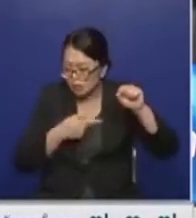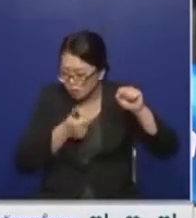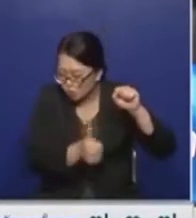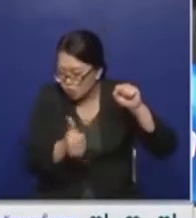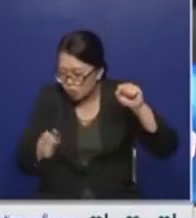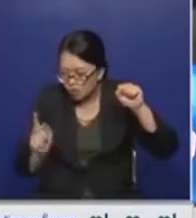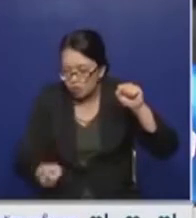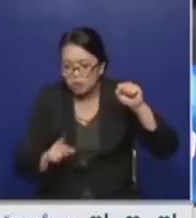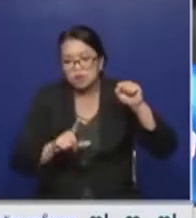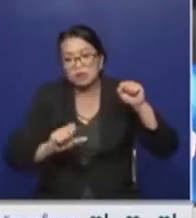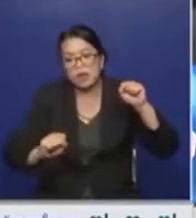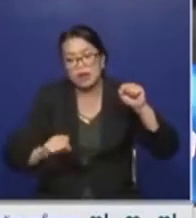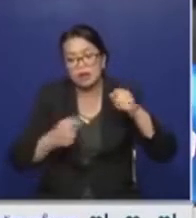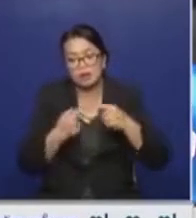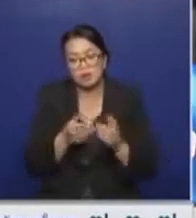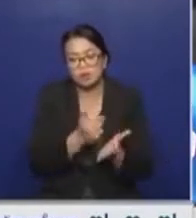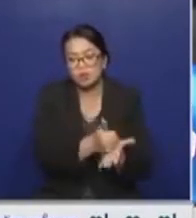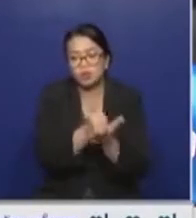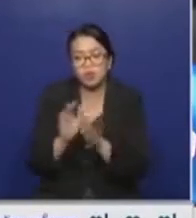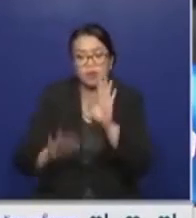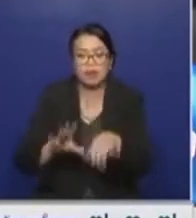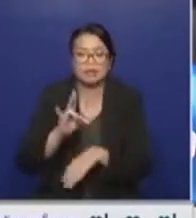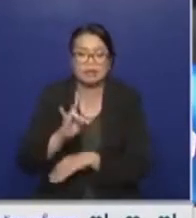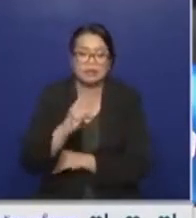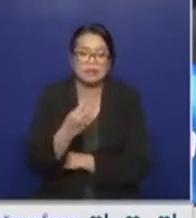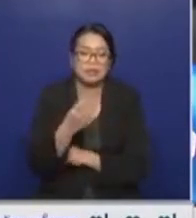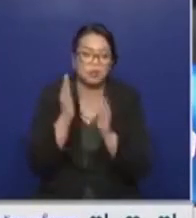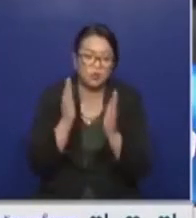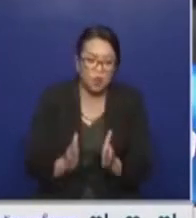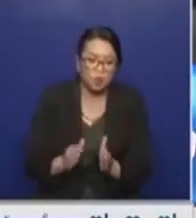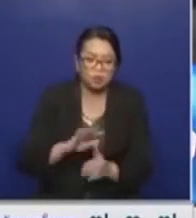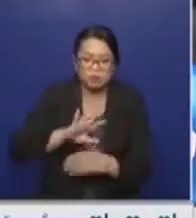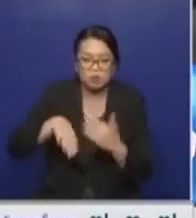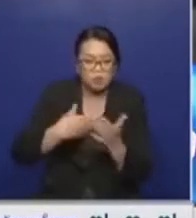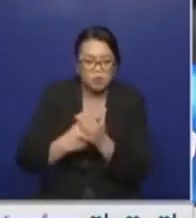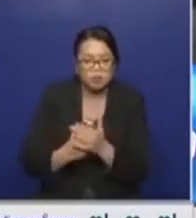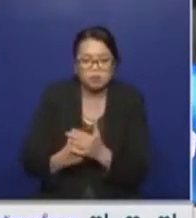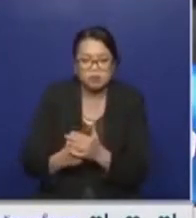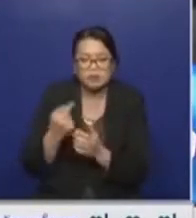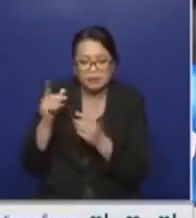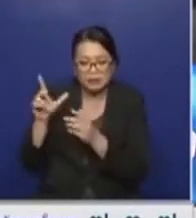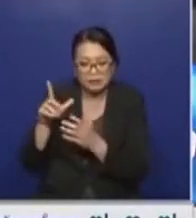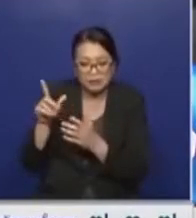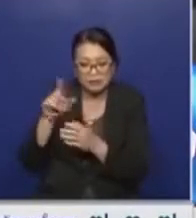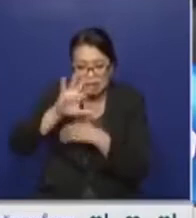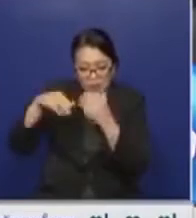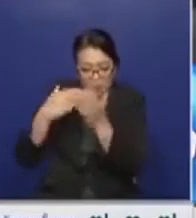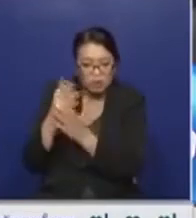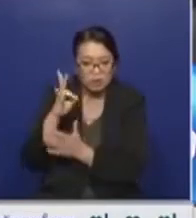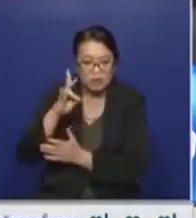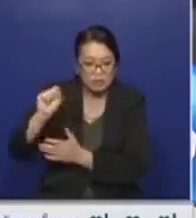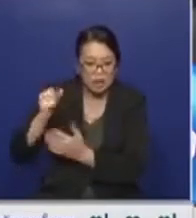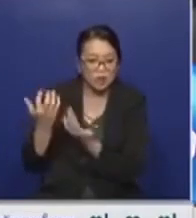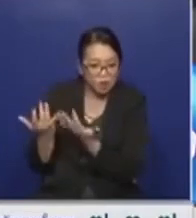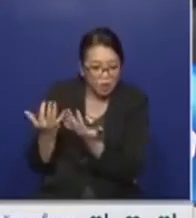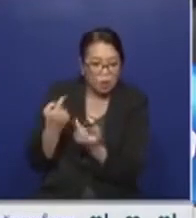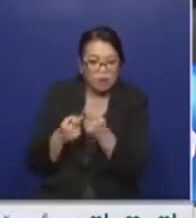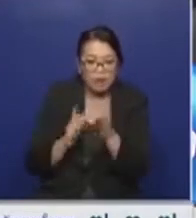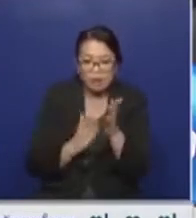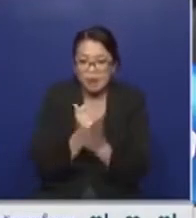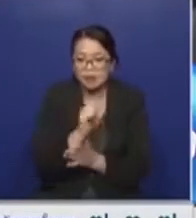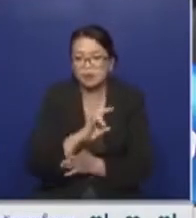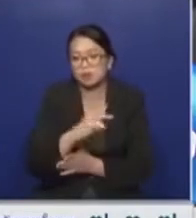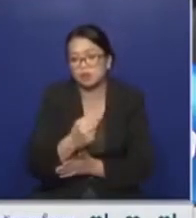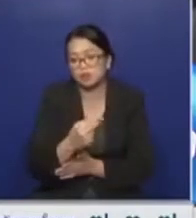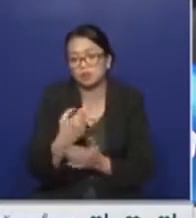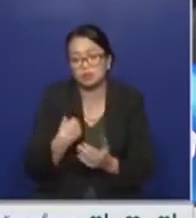ค่70,000 รายนะคะจาก700,000 รายเท่านั้นค่ะนี่อะไรกันคะท่านประธานรัฐบาลนี้เนี่ยเคยเห็น